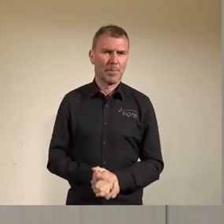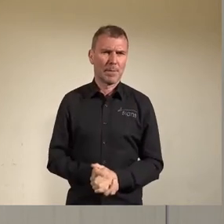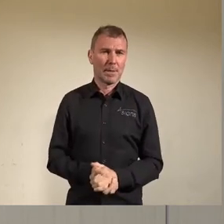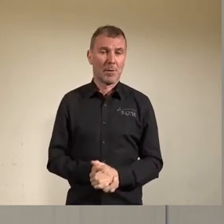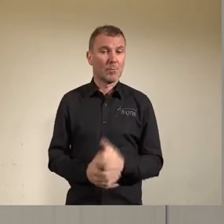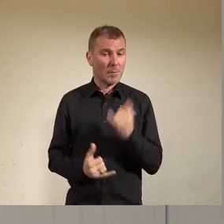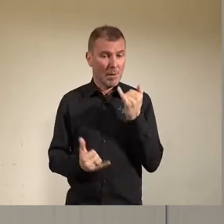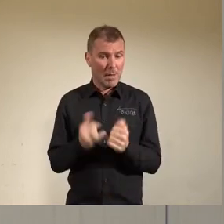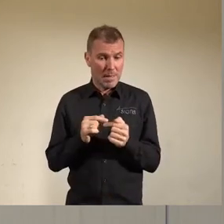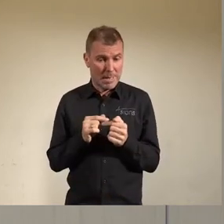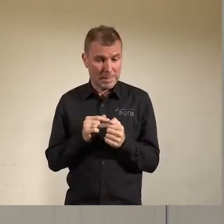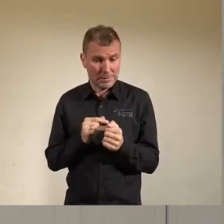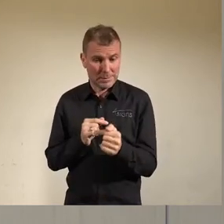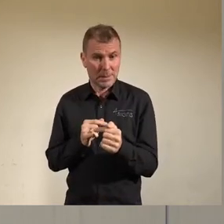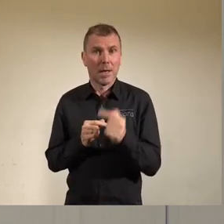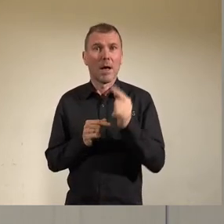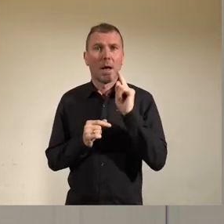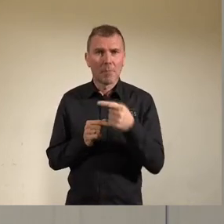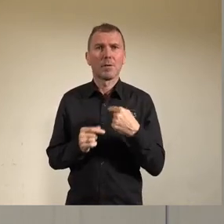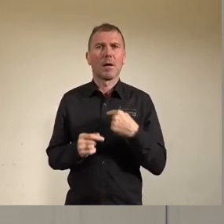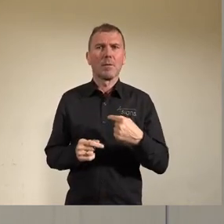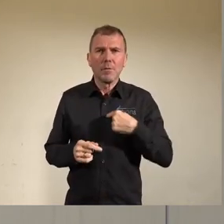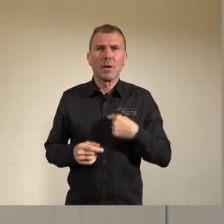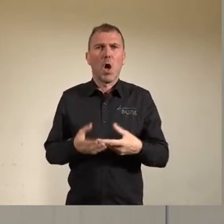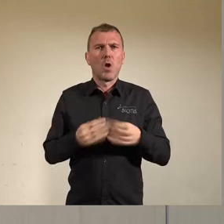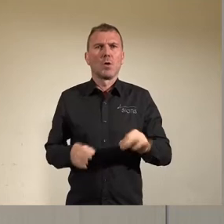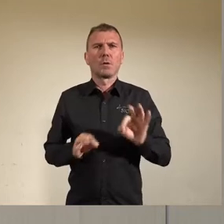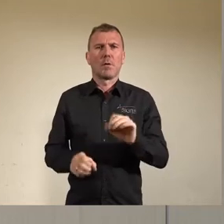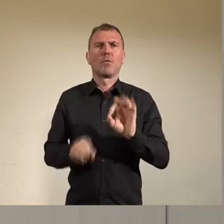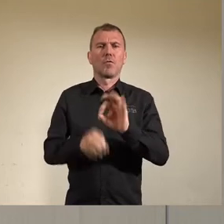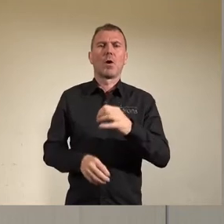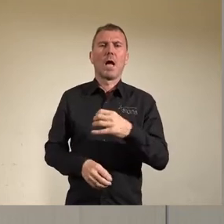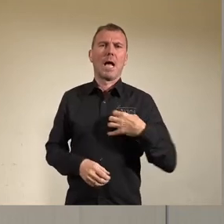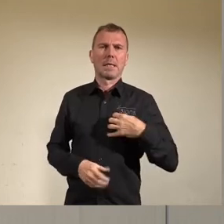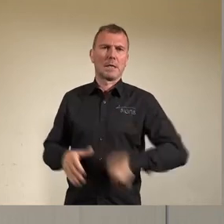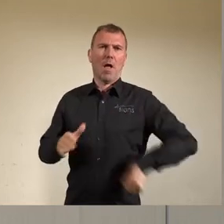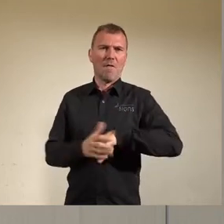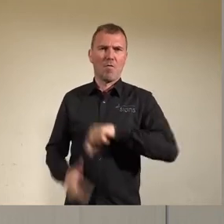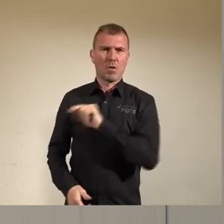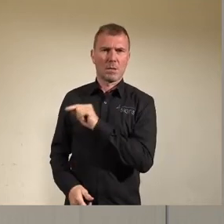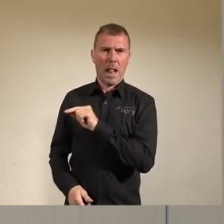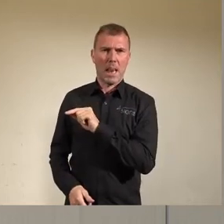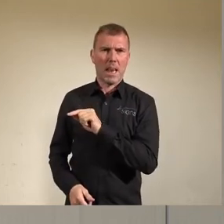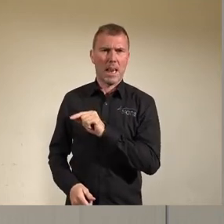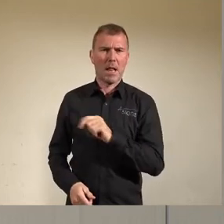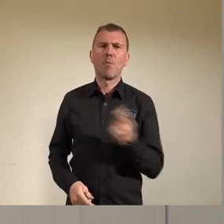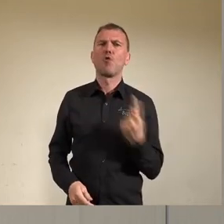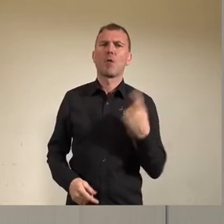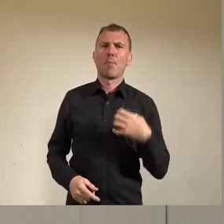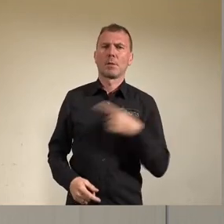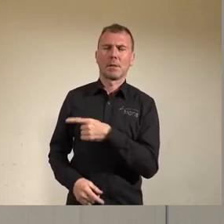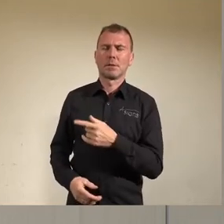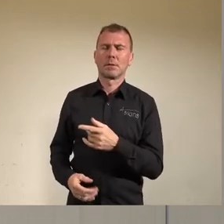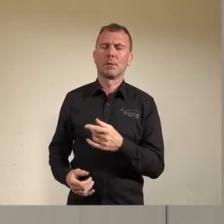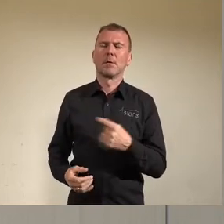letzten Metern wieder einmal die Kohlen aus dem Feuer geholt für Dynamo Dresden und haben hier in den letzten Tagen noch